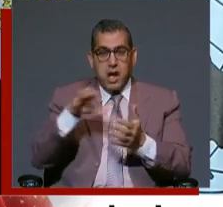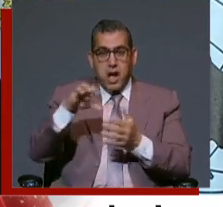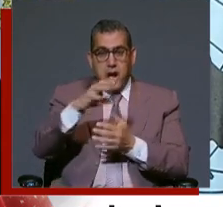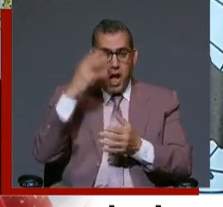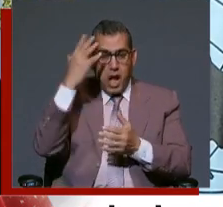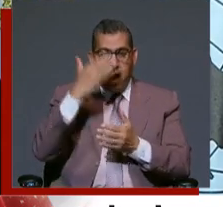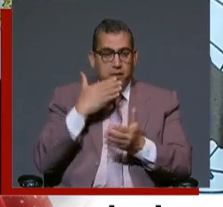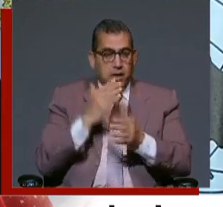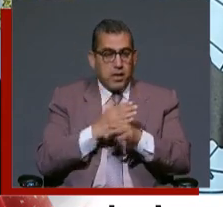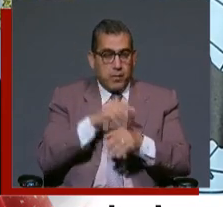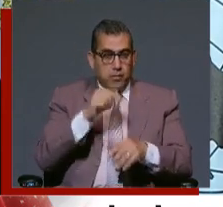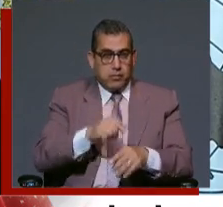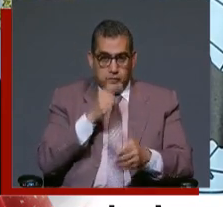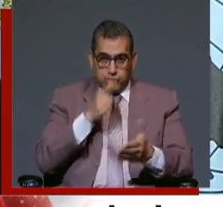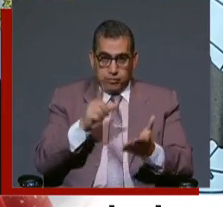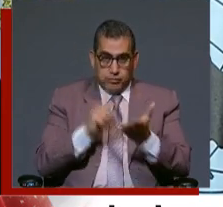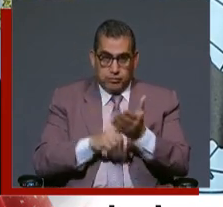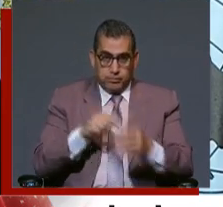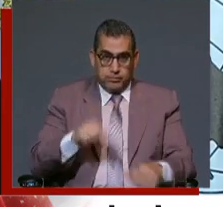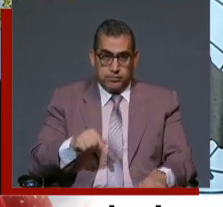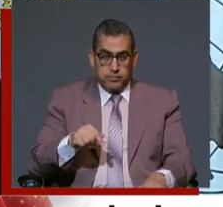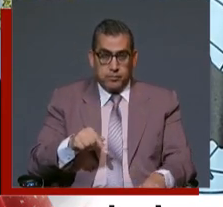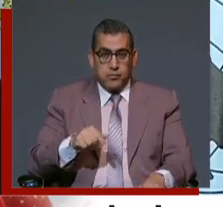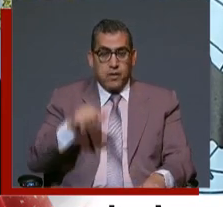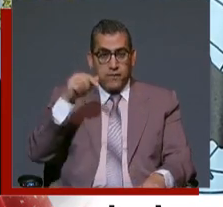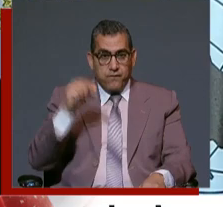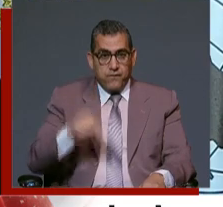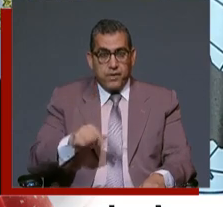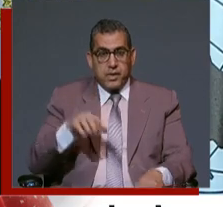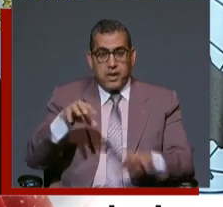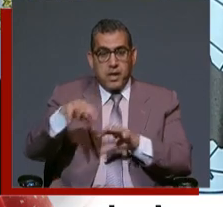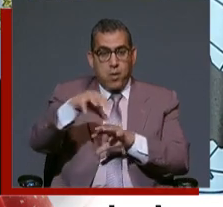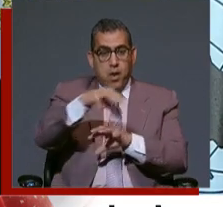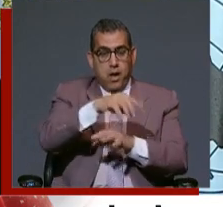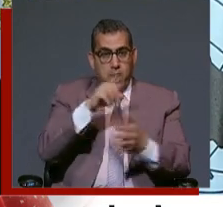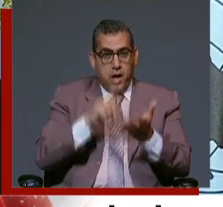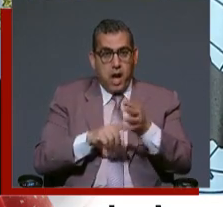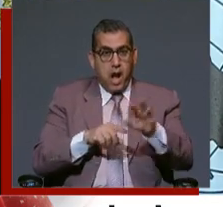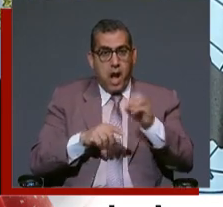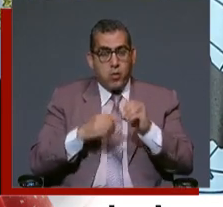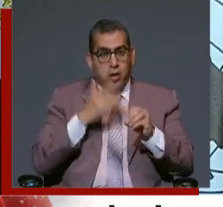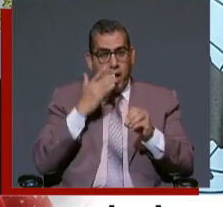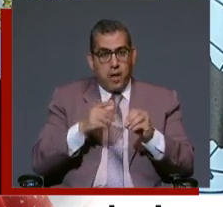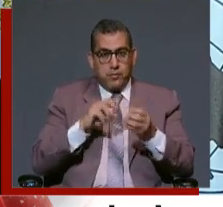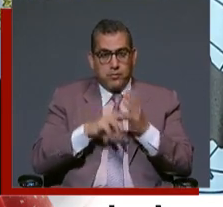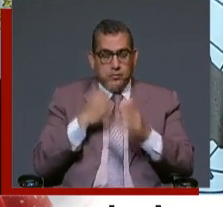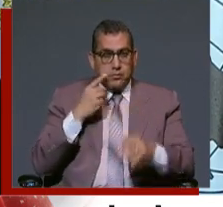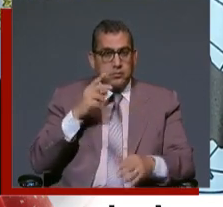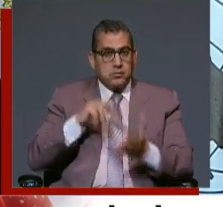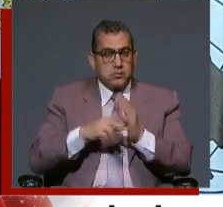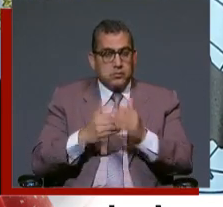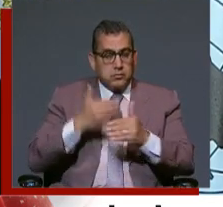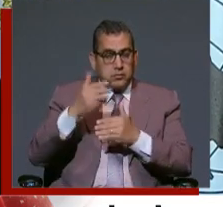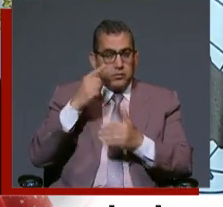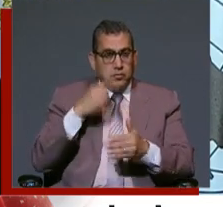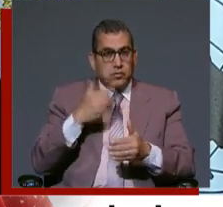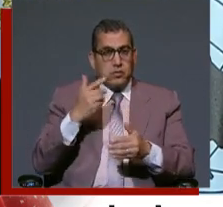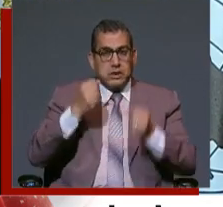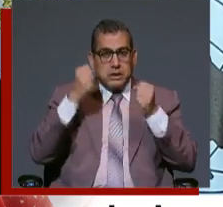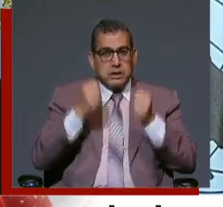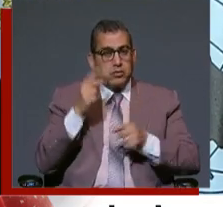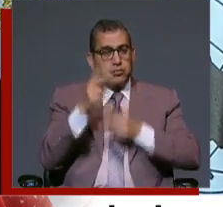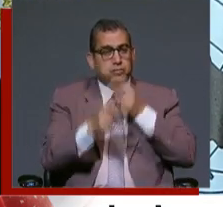الإفريقية، مؤكدا على أن هذه الدول ليس بحاجة إلى مزيد من القروض مرتفعة الأعباء